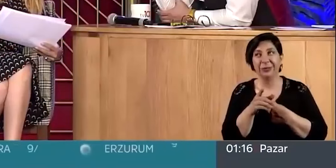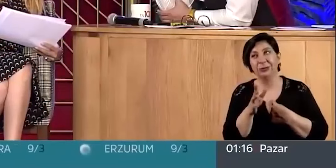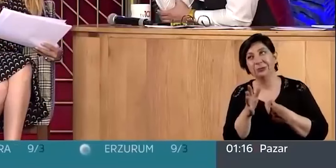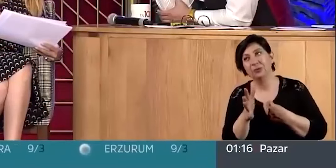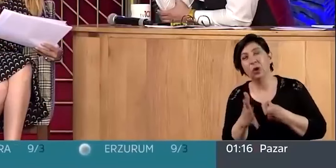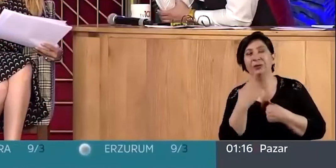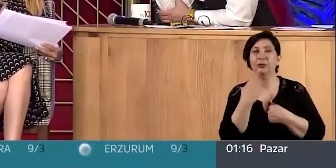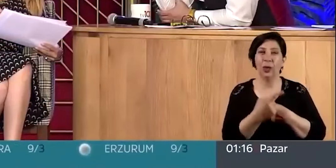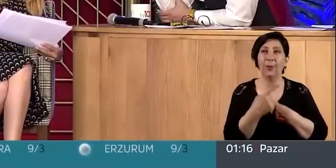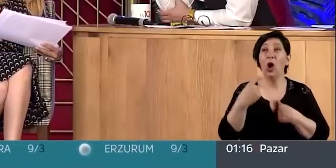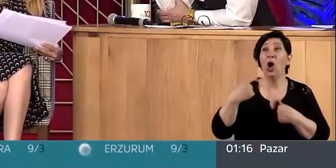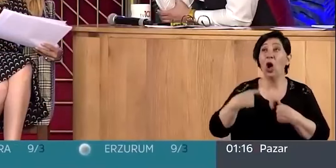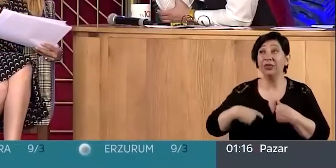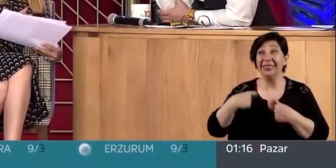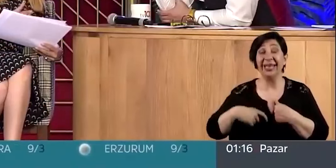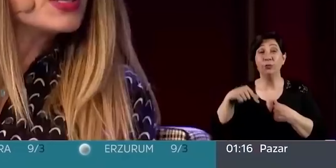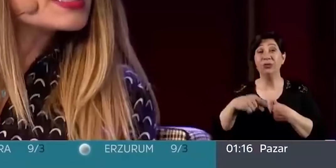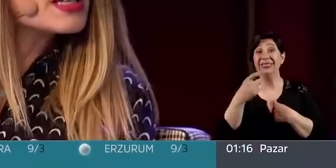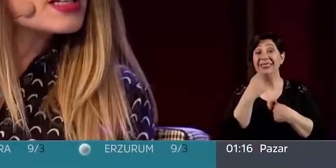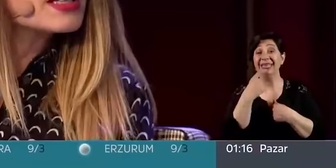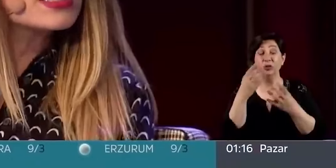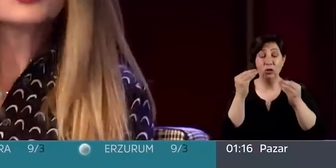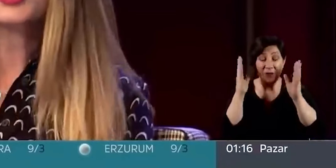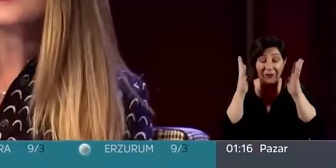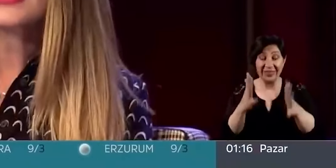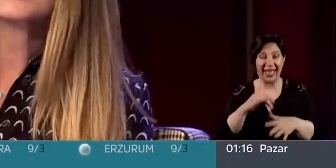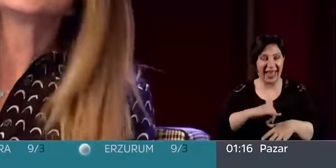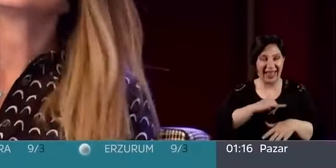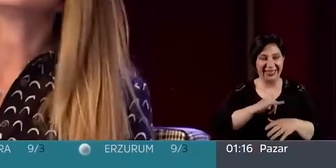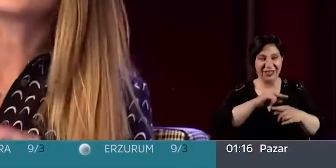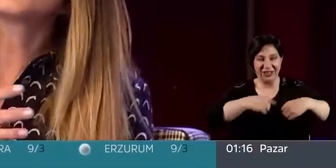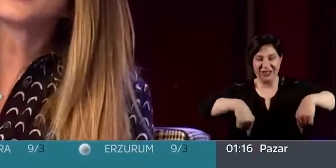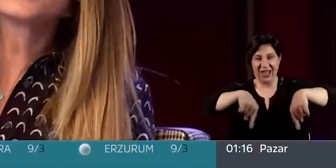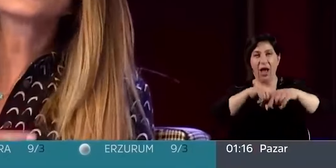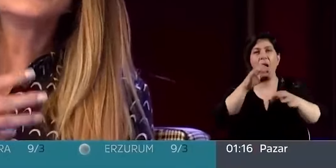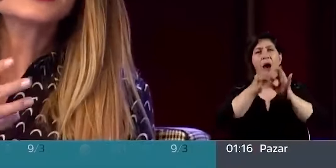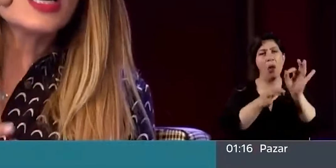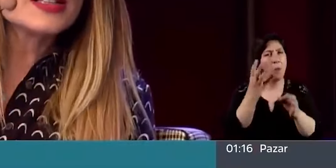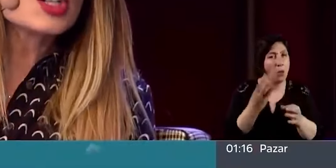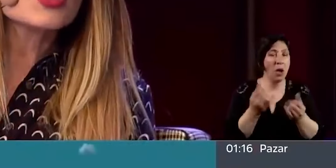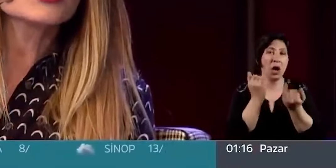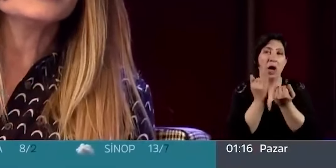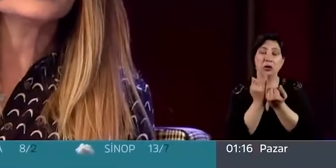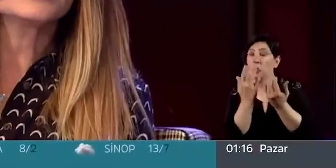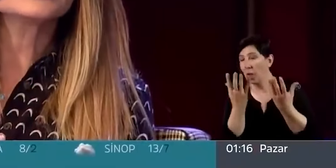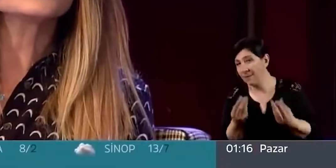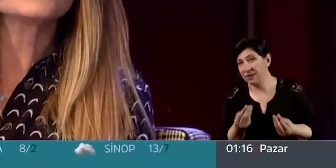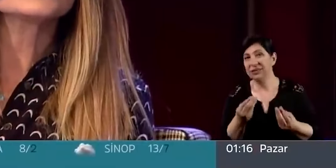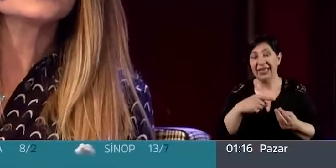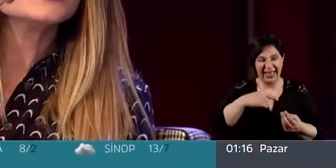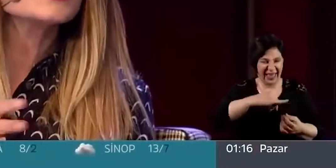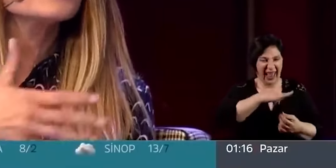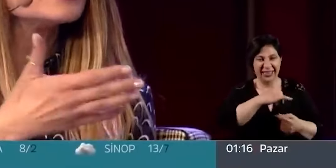Şöyle söyleyeyim. Özellikle bu sene çok fazla yakın çevresiyle, bu akrabalar olabilir, kardeşler olabilir,